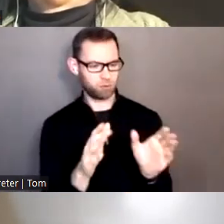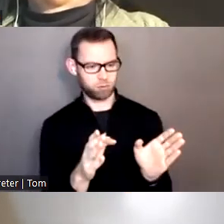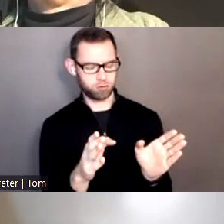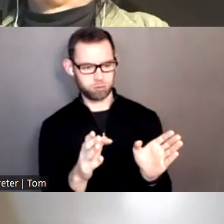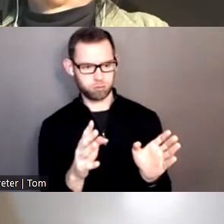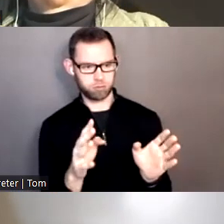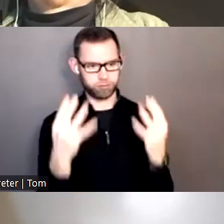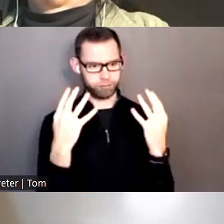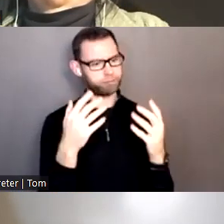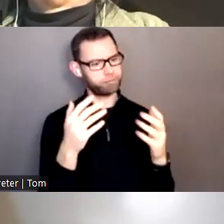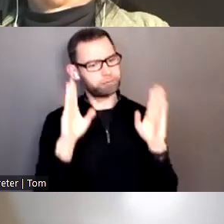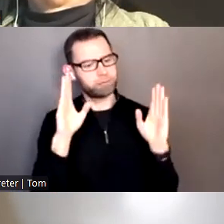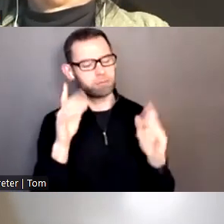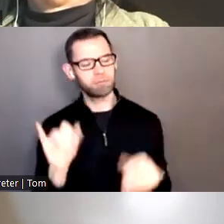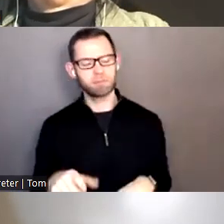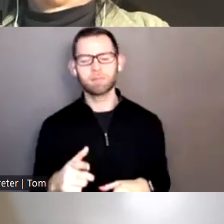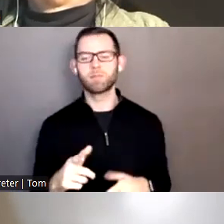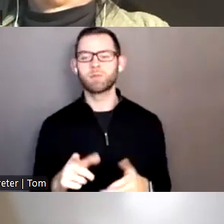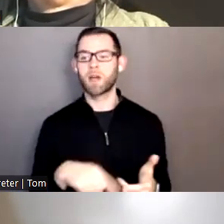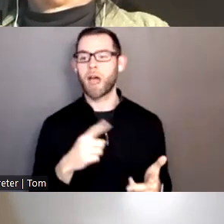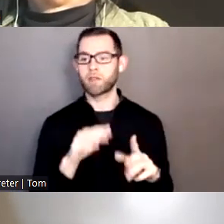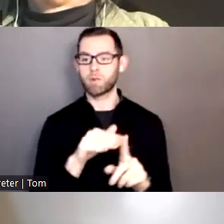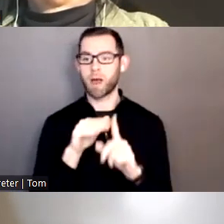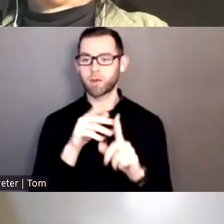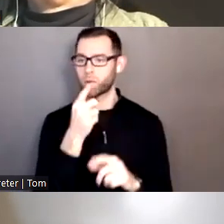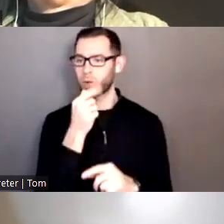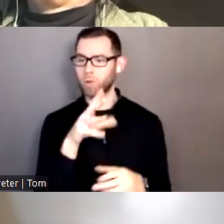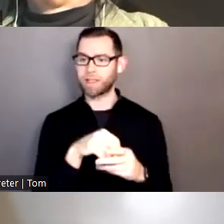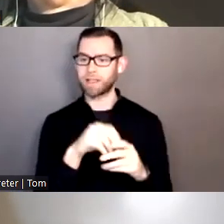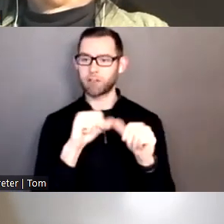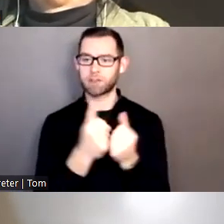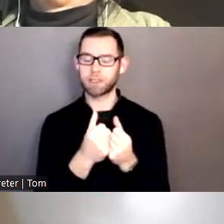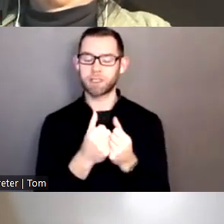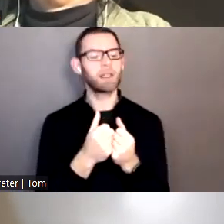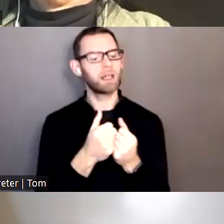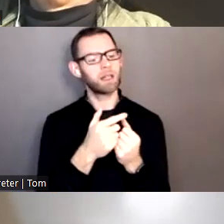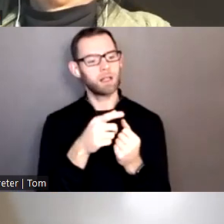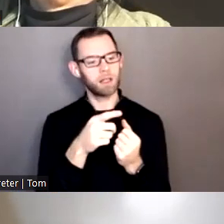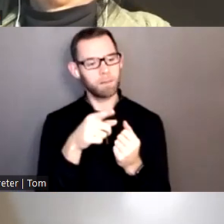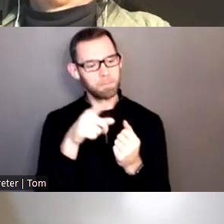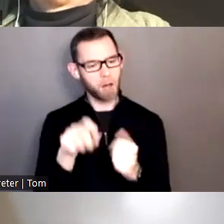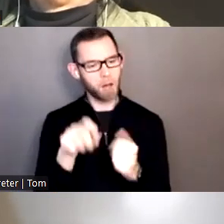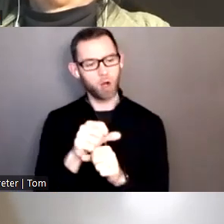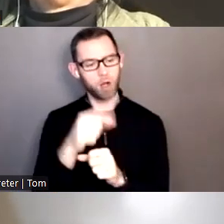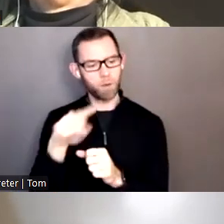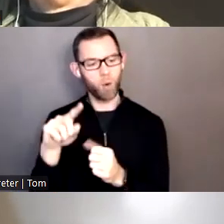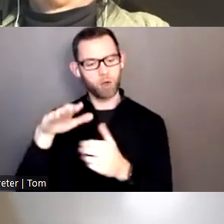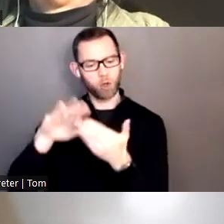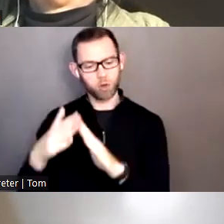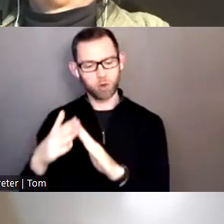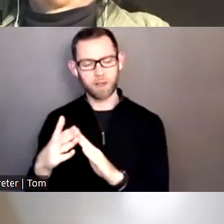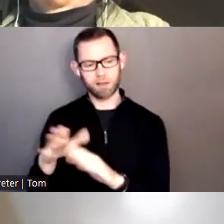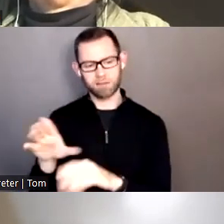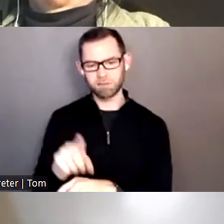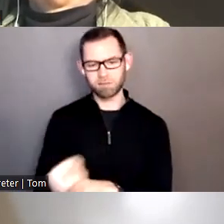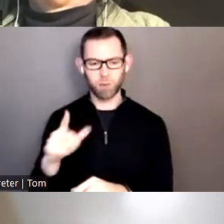all et agencies yo in bagay the pour changer, strategy about c'est pour agence yo working for the community and the travail pour residents communauté a and to avec keep it in monde line qui est